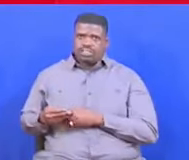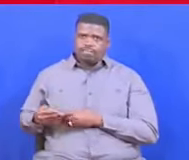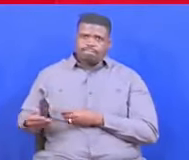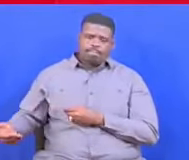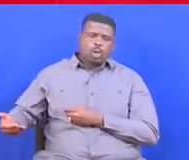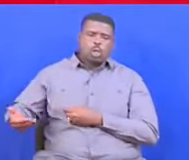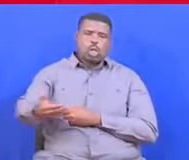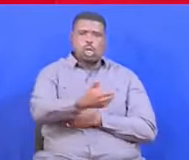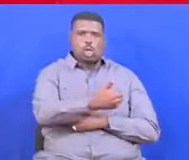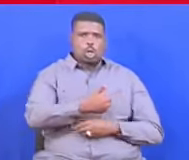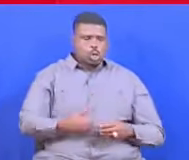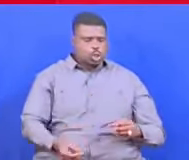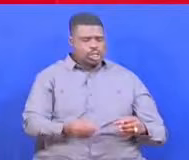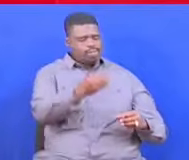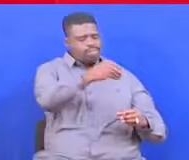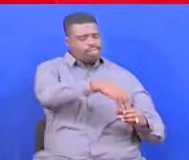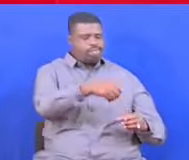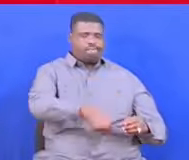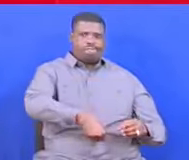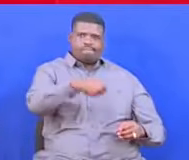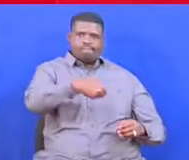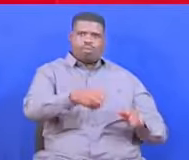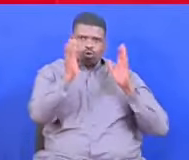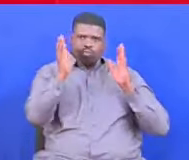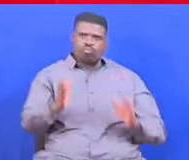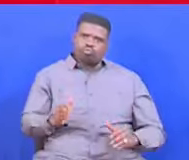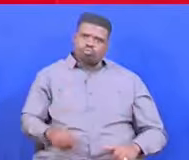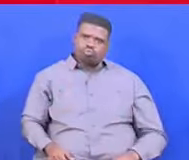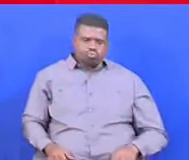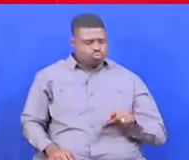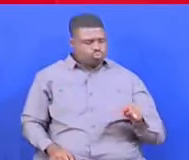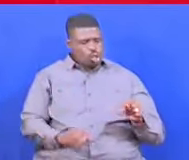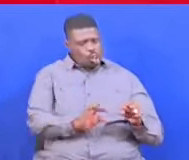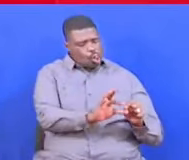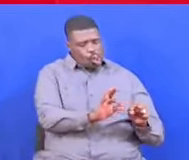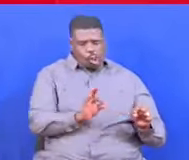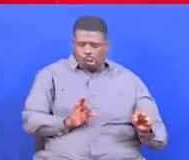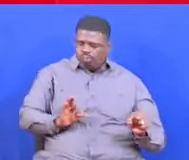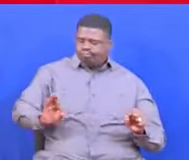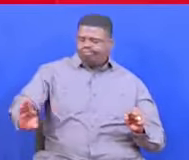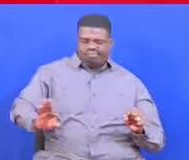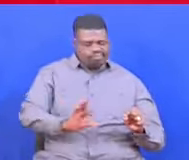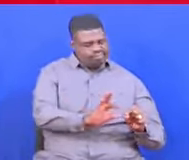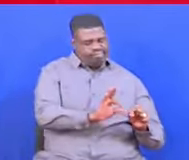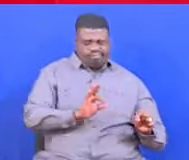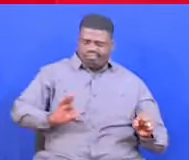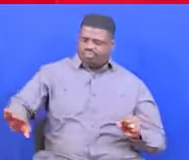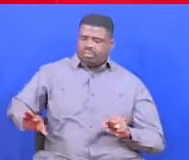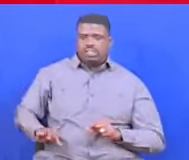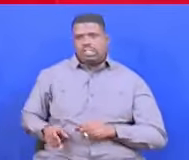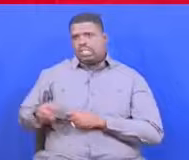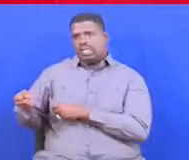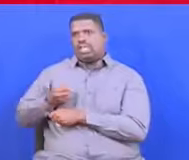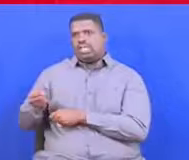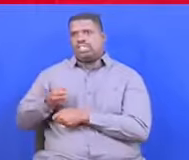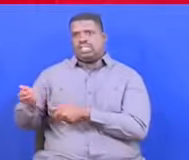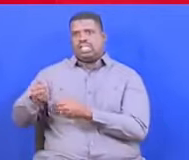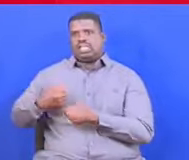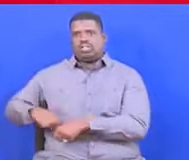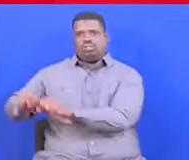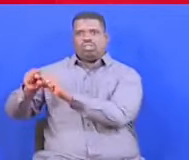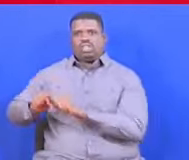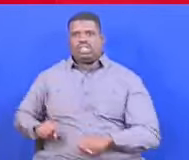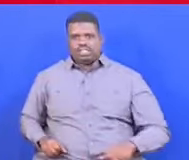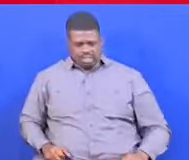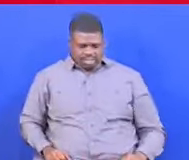mkuu, na akienda katika mfuko mkuu anabidi apewe pesa ndogo au mafedha ndogo kwa ajili ya kujiendesha.